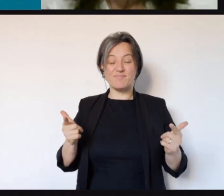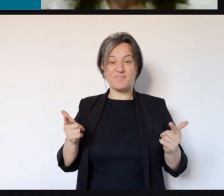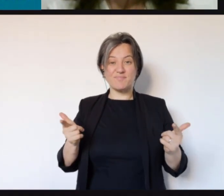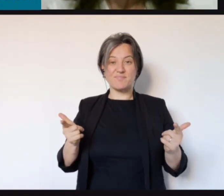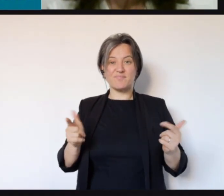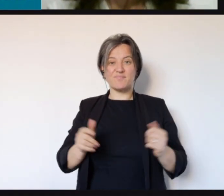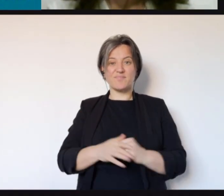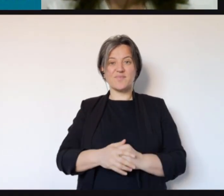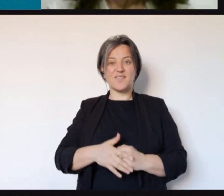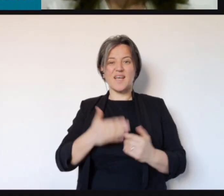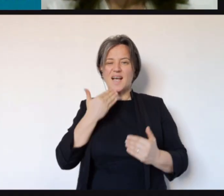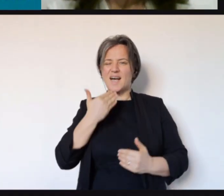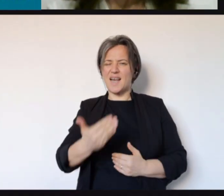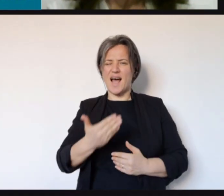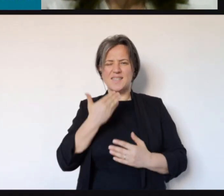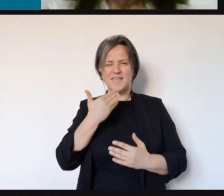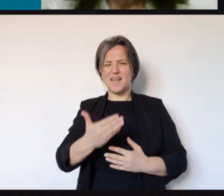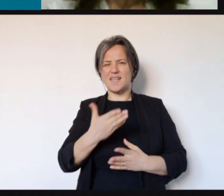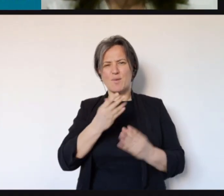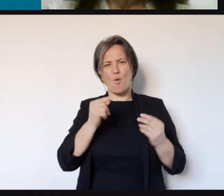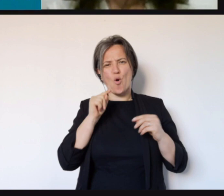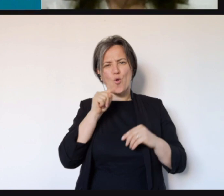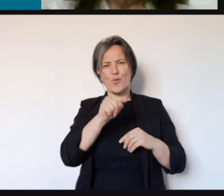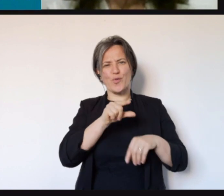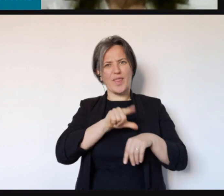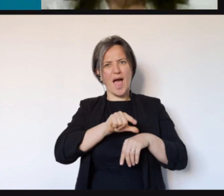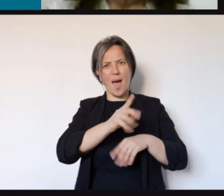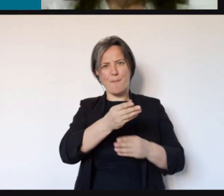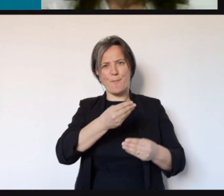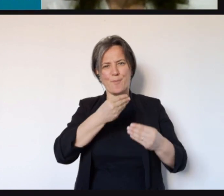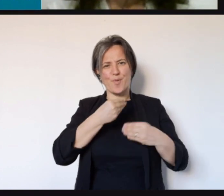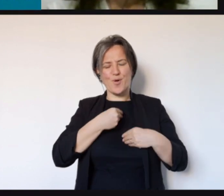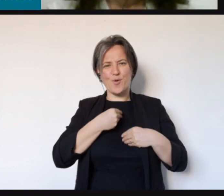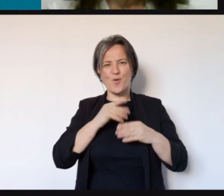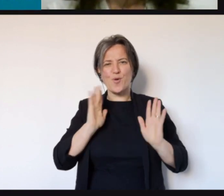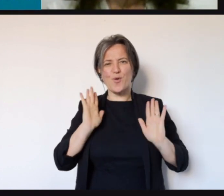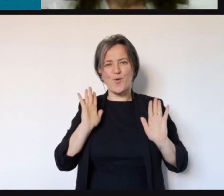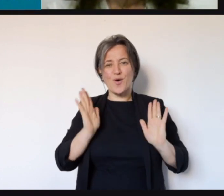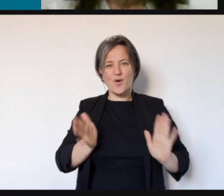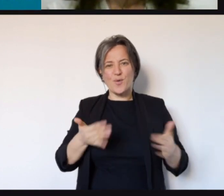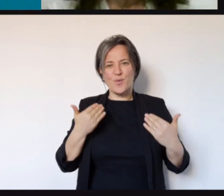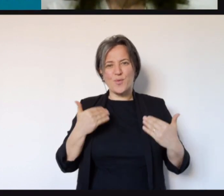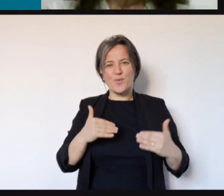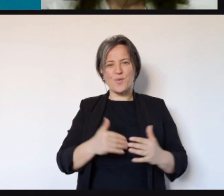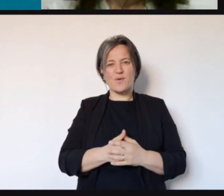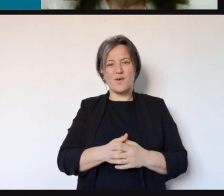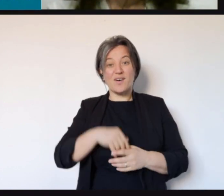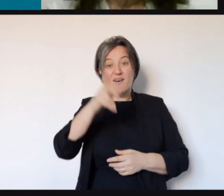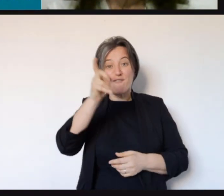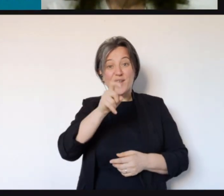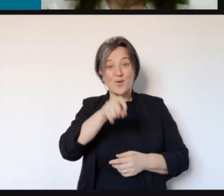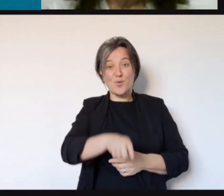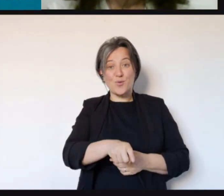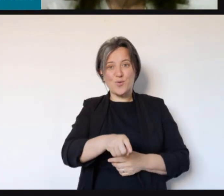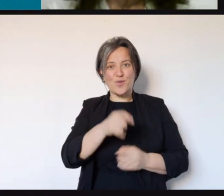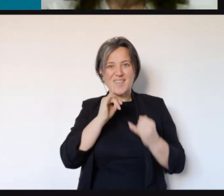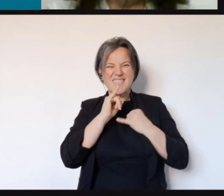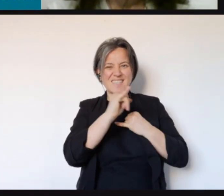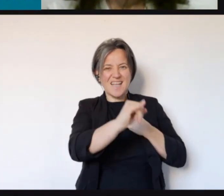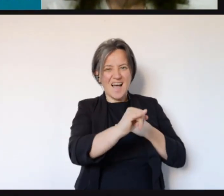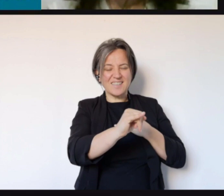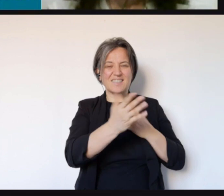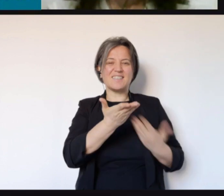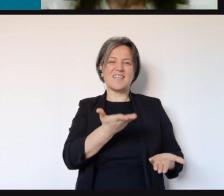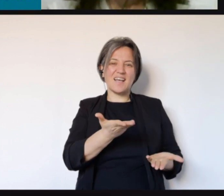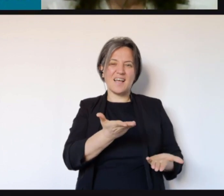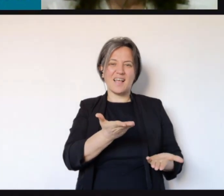la ringraziamo molto per questo tempo qua che ci ha dedicato e per essere venuto anche a distanza. Alla fine, anche